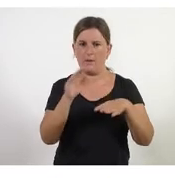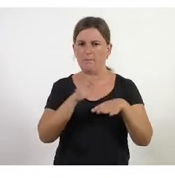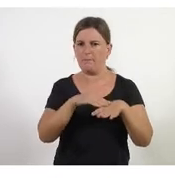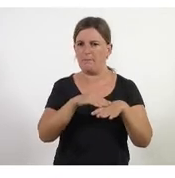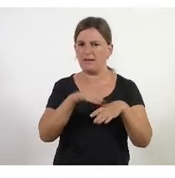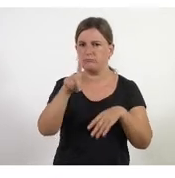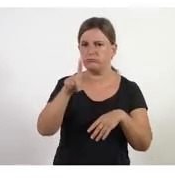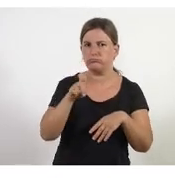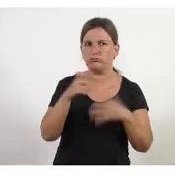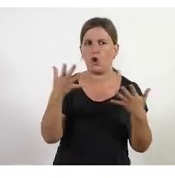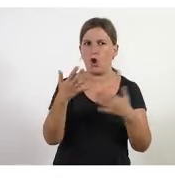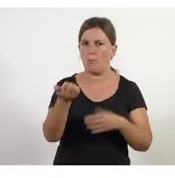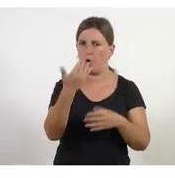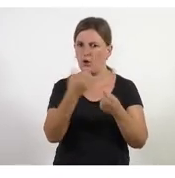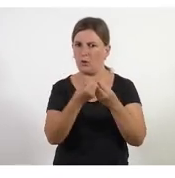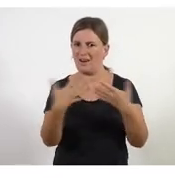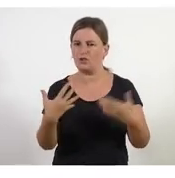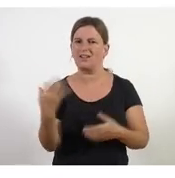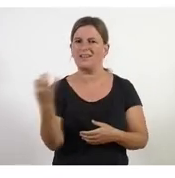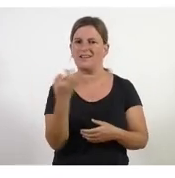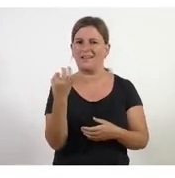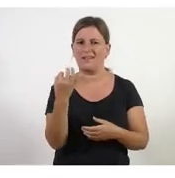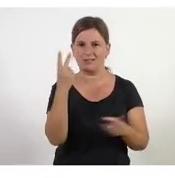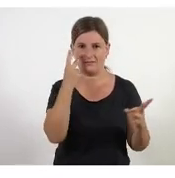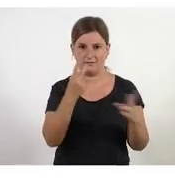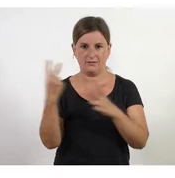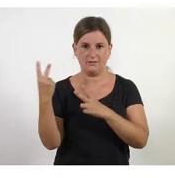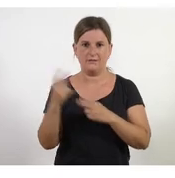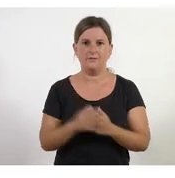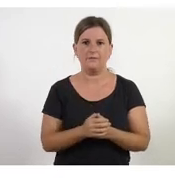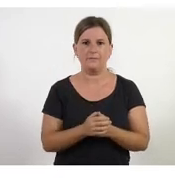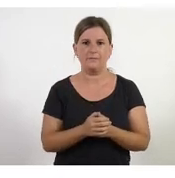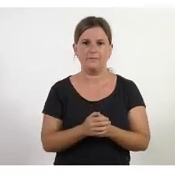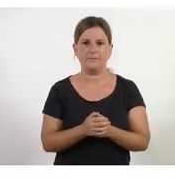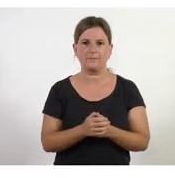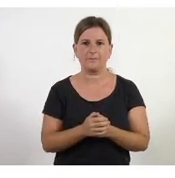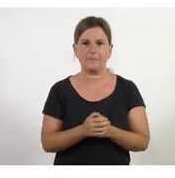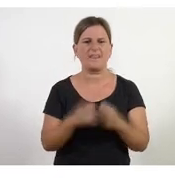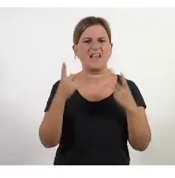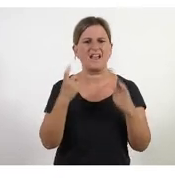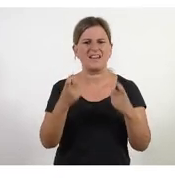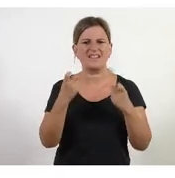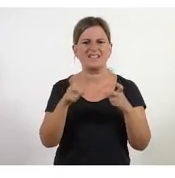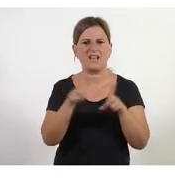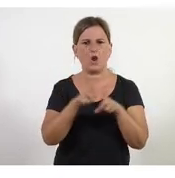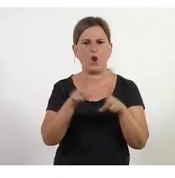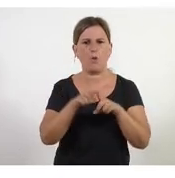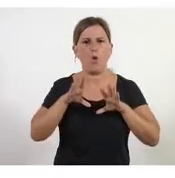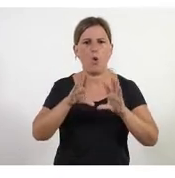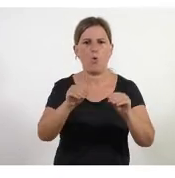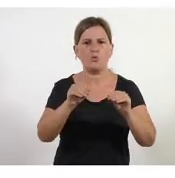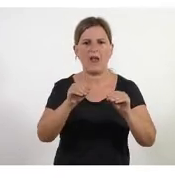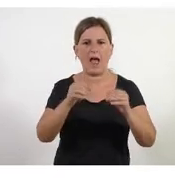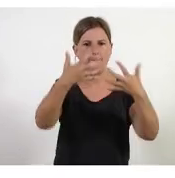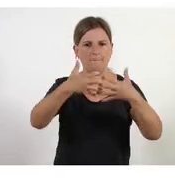per una eina de correu electrònic és aquest segon punt que veiem de tenir una aplicació que sigui multidispositiu. Aquest és un punt